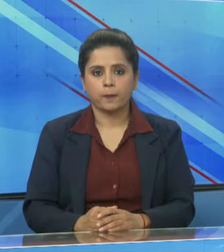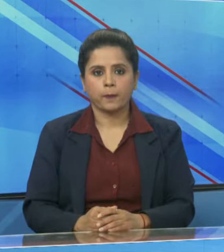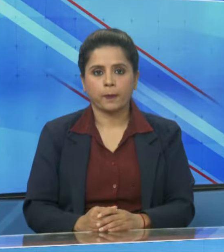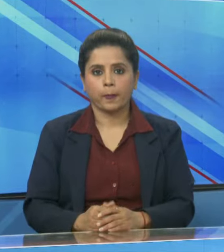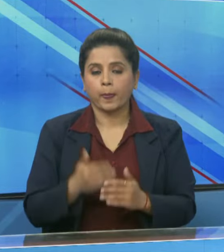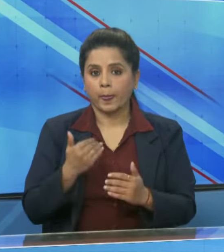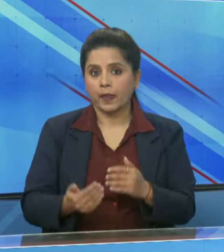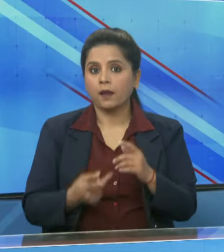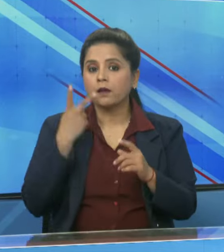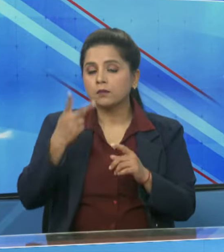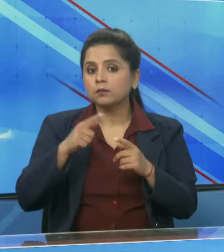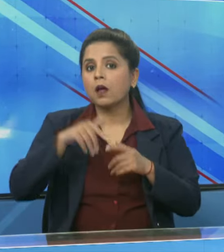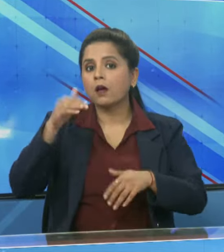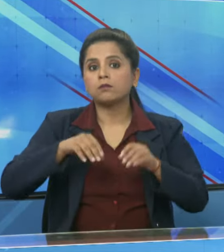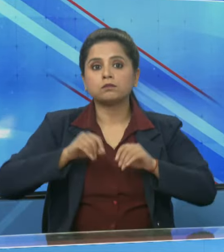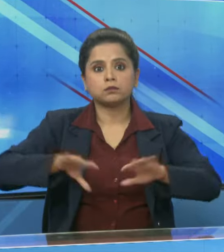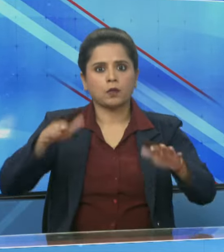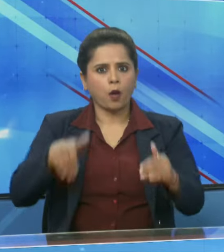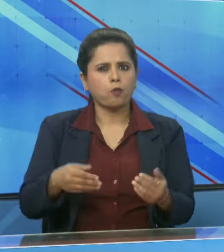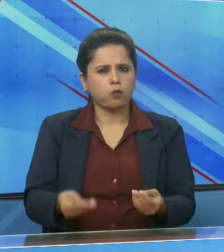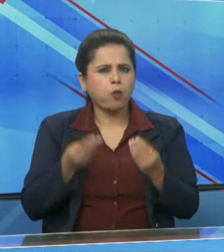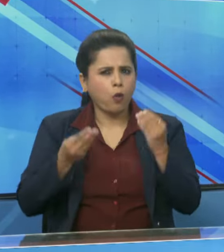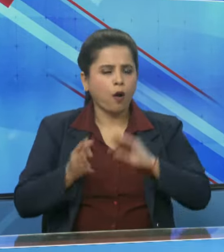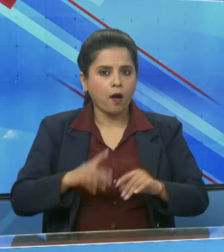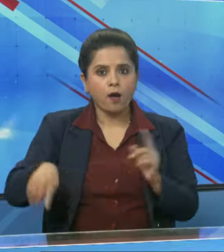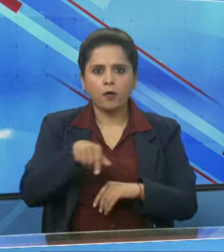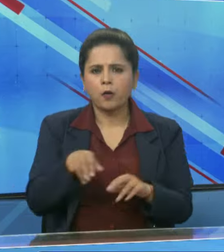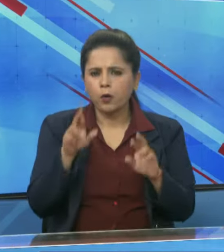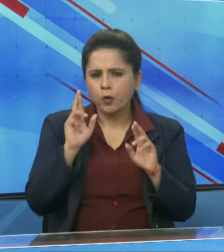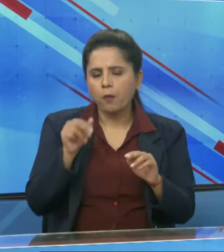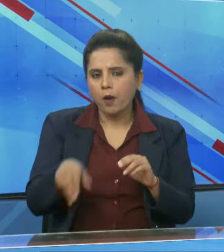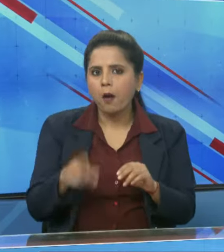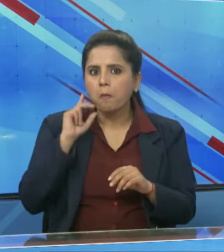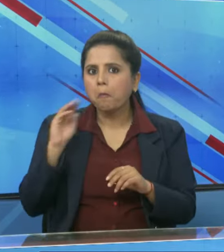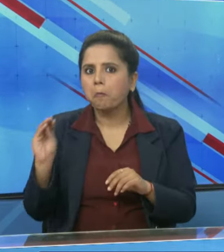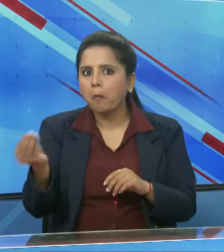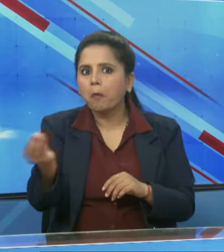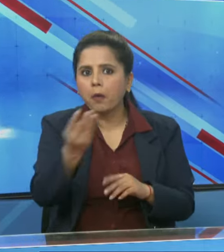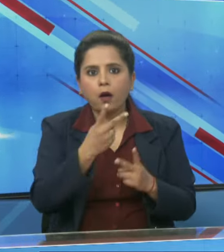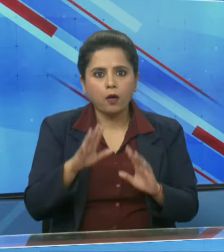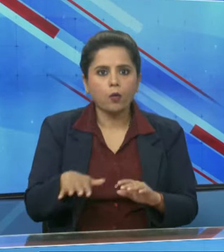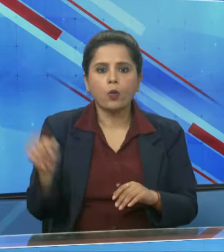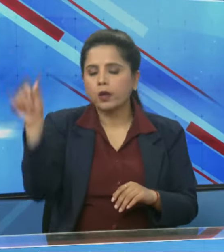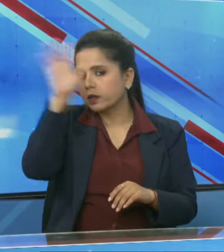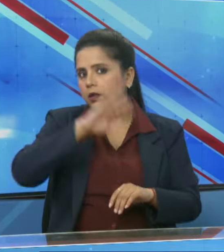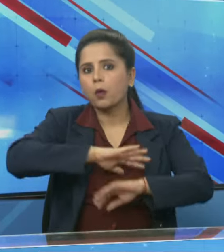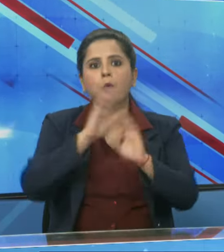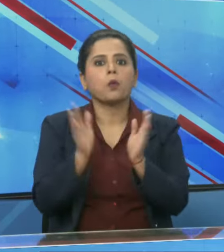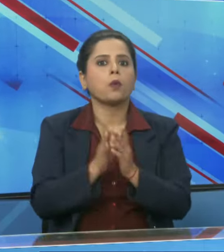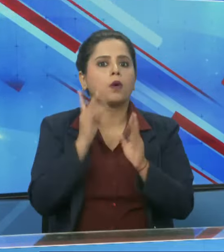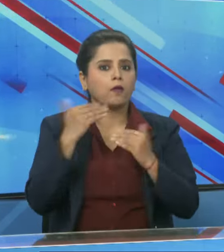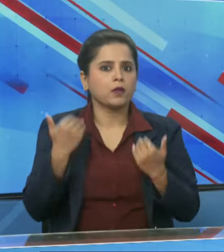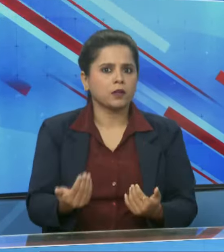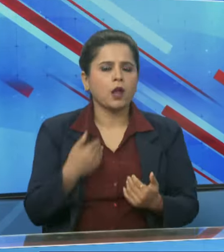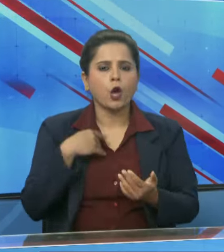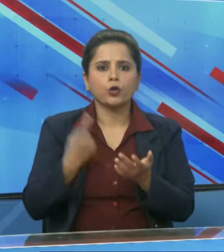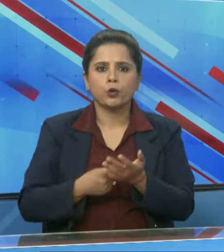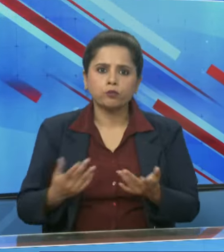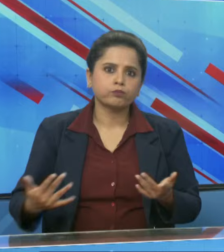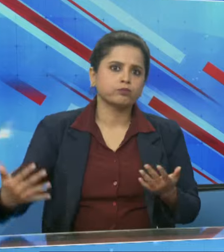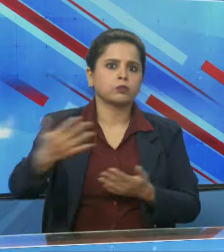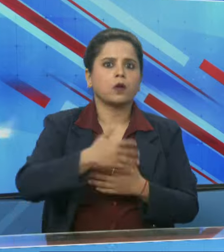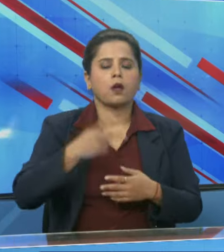सिंस द इलेक्शन कैंपेन गियर अप, आवर प्रोस्पेक्ट्स आर इंप्रूविंग ऑल ओवर इंडिया। वी आर गेटिंग रिपोर्ट्स फ्रॉम